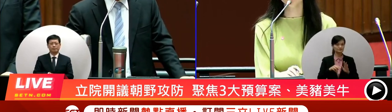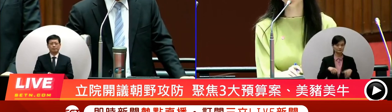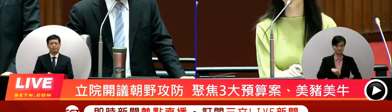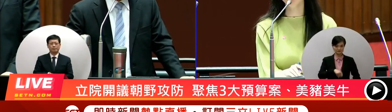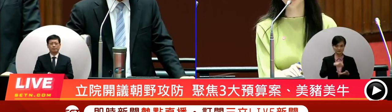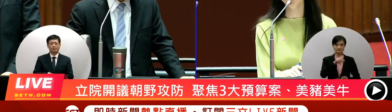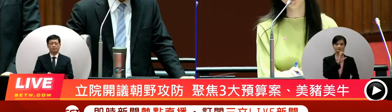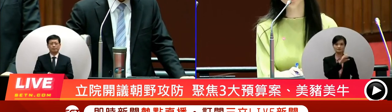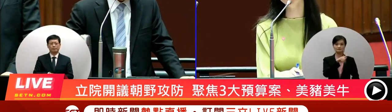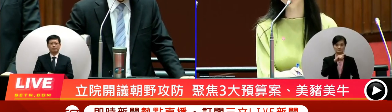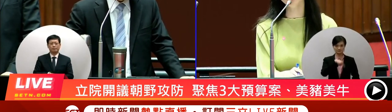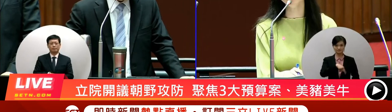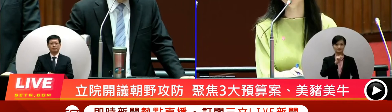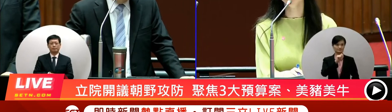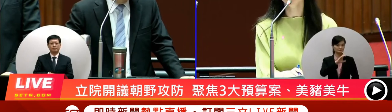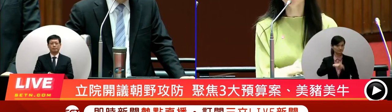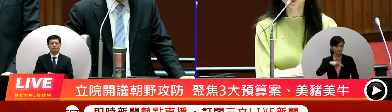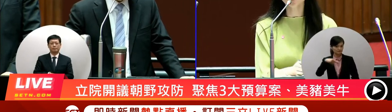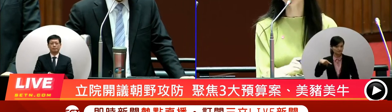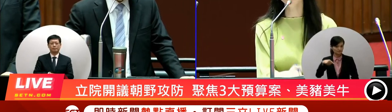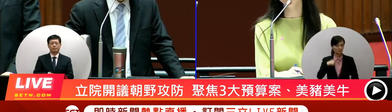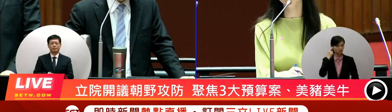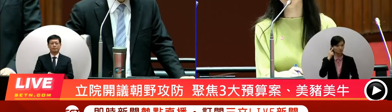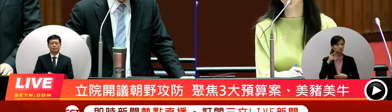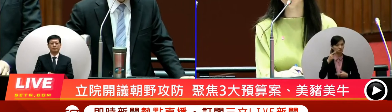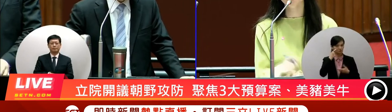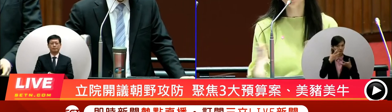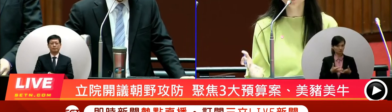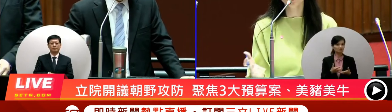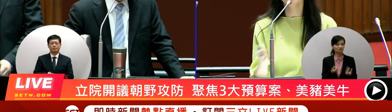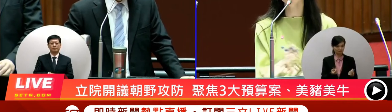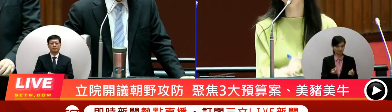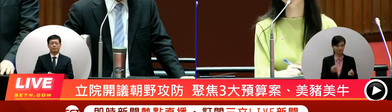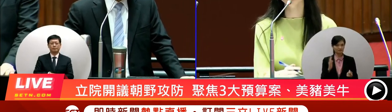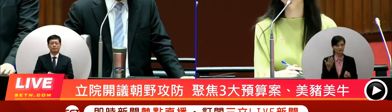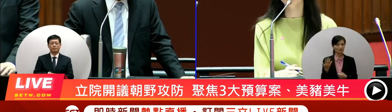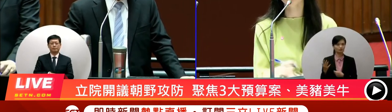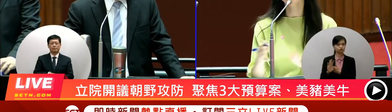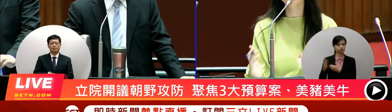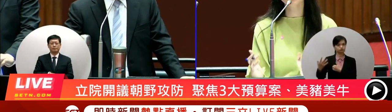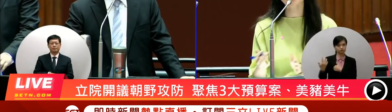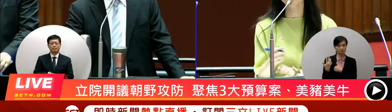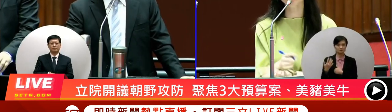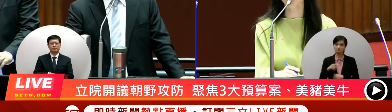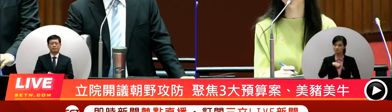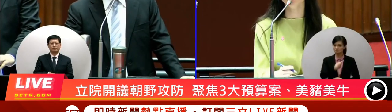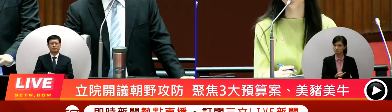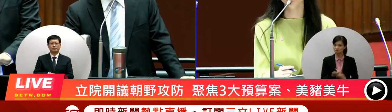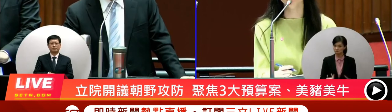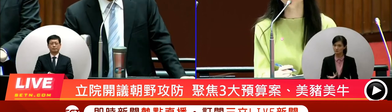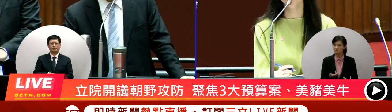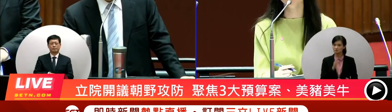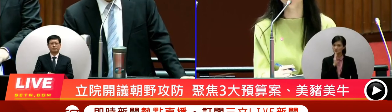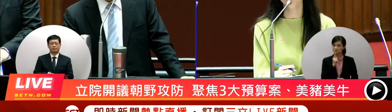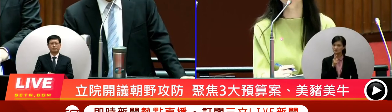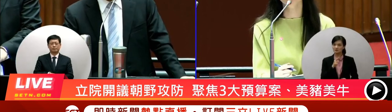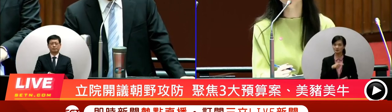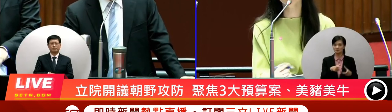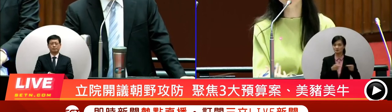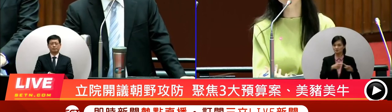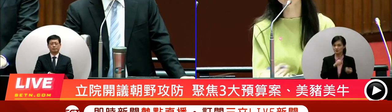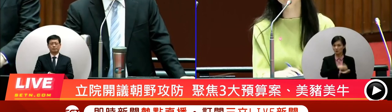个也是我们也很关注的议题，可是我们就被问到就是说那接下来是不是还有核实的议题等等